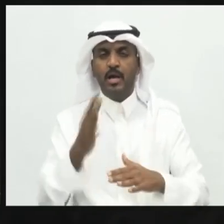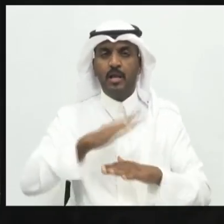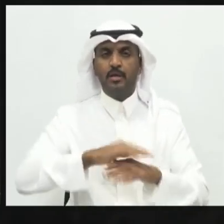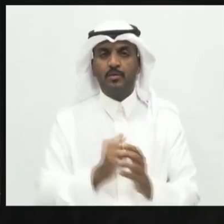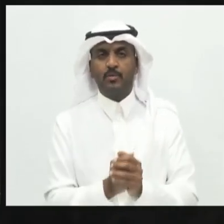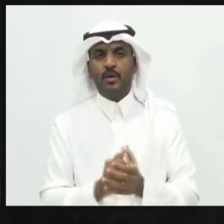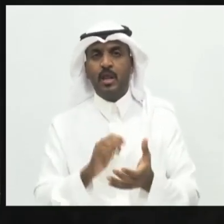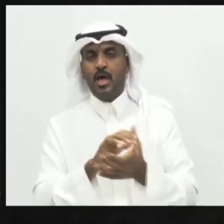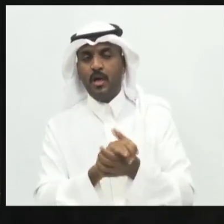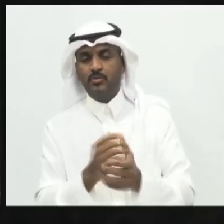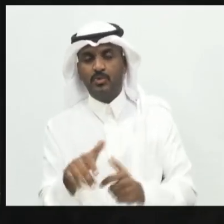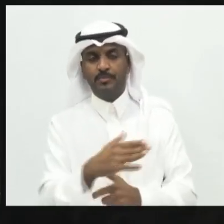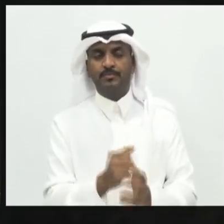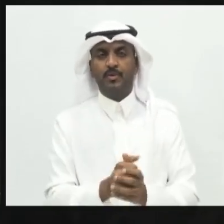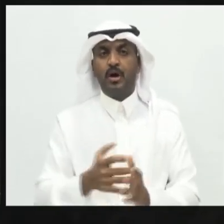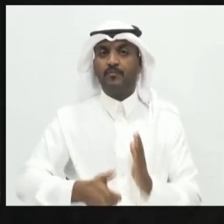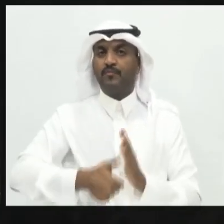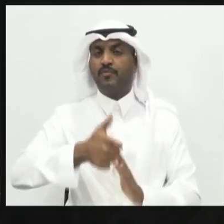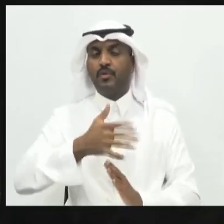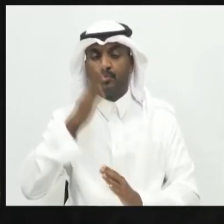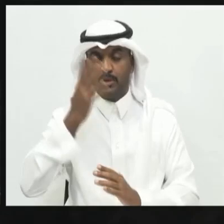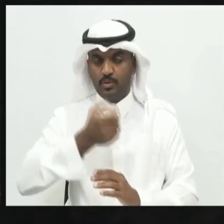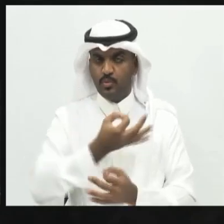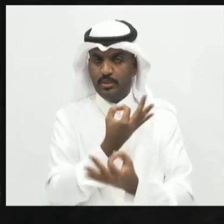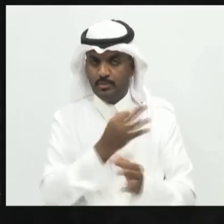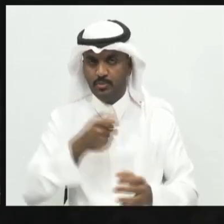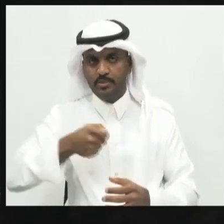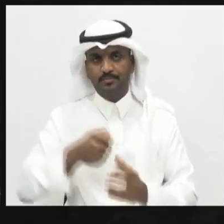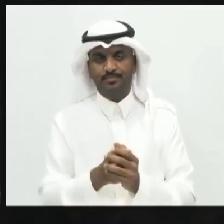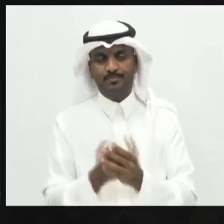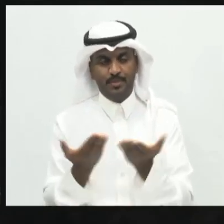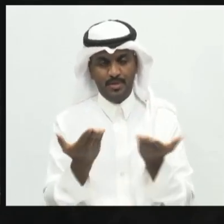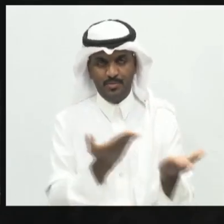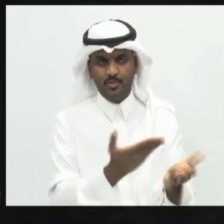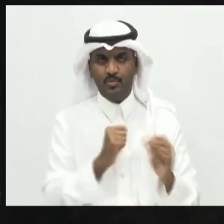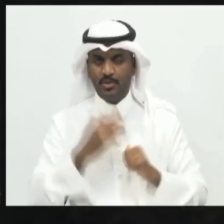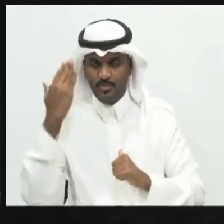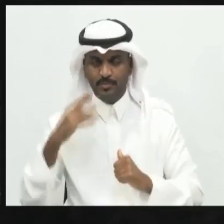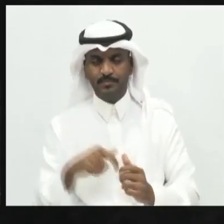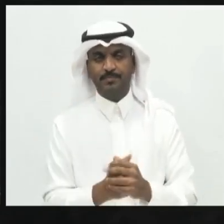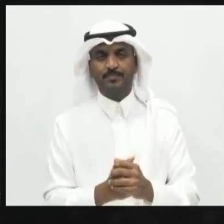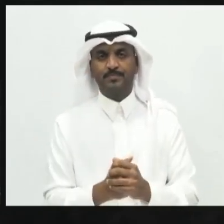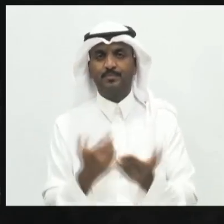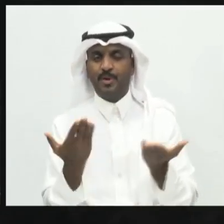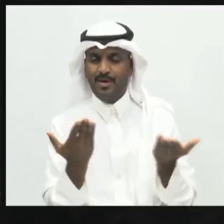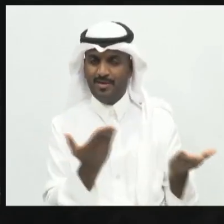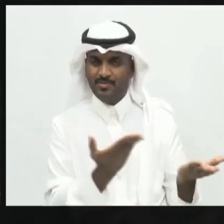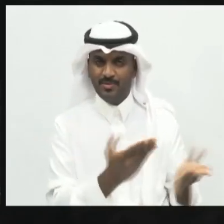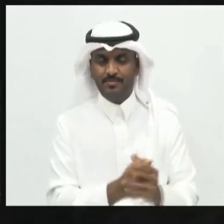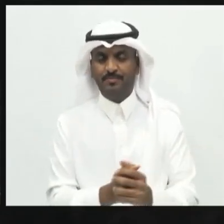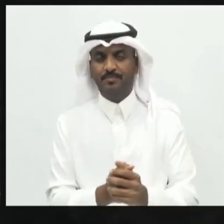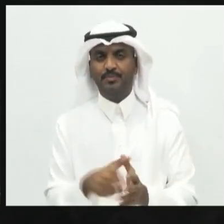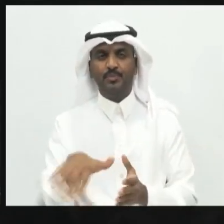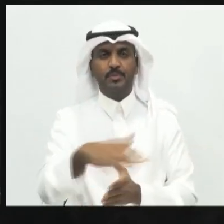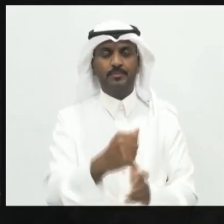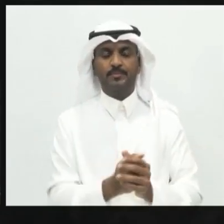اله وصحبه افضل الصلاه واتم التسليم ثم اما بعد مرحبا بكم ابنائي وبناتي مرحبا واهلا وسهلا